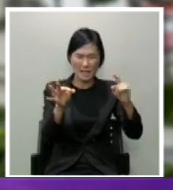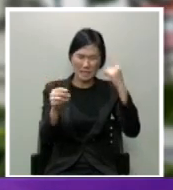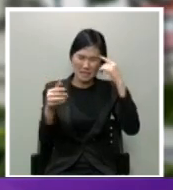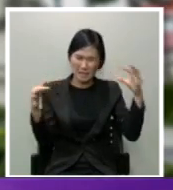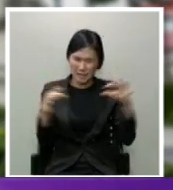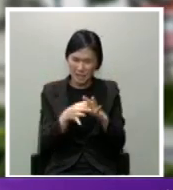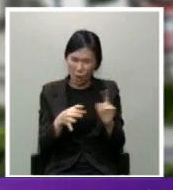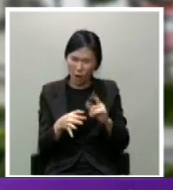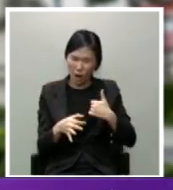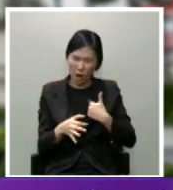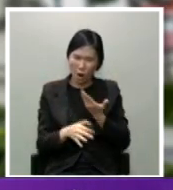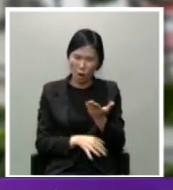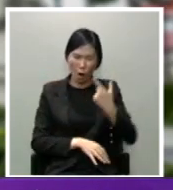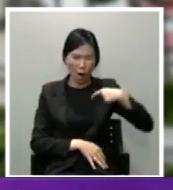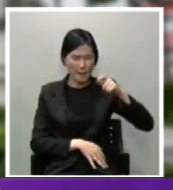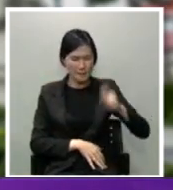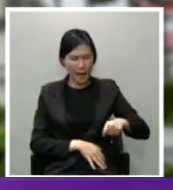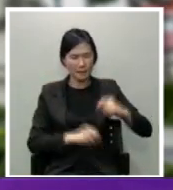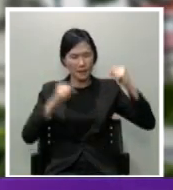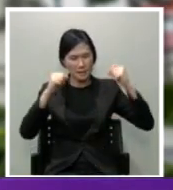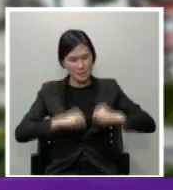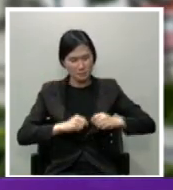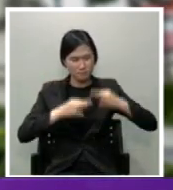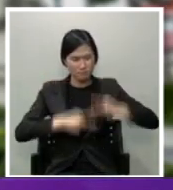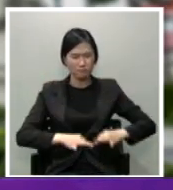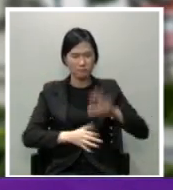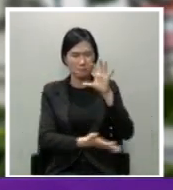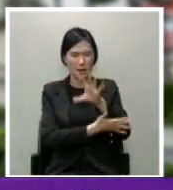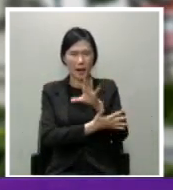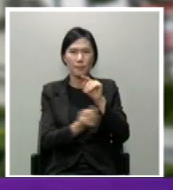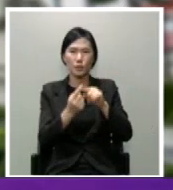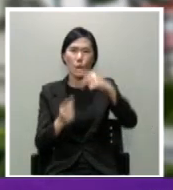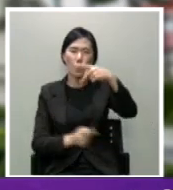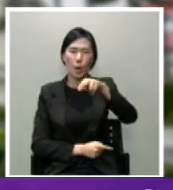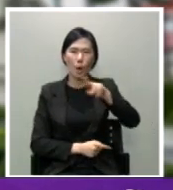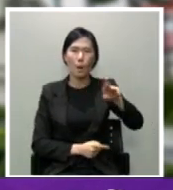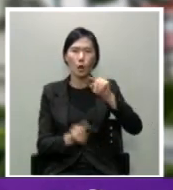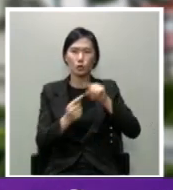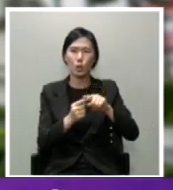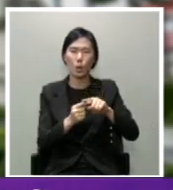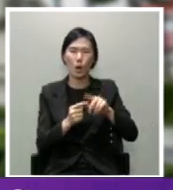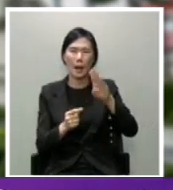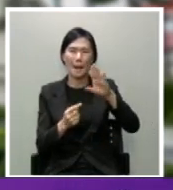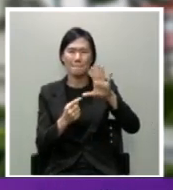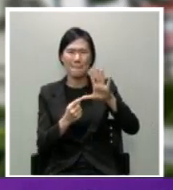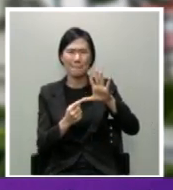กับขอให้ศาลตัดสินบังคับคดีตามพระราชบัญญัติให้บำเหน็จในการปราบปรามผู้กระทำ